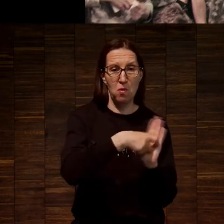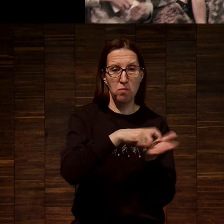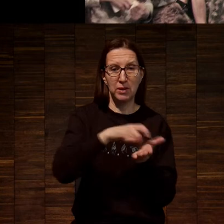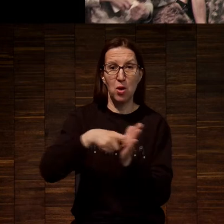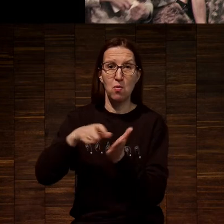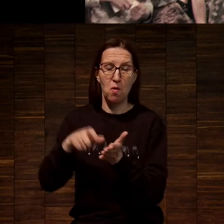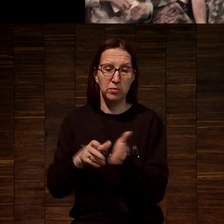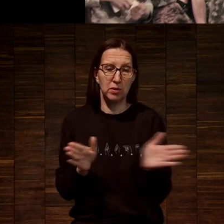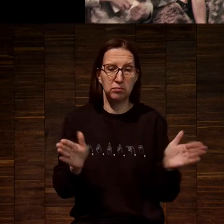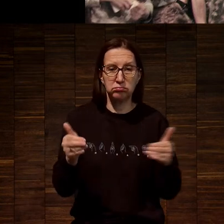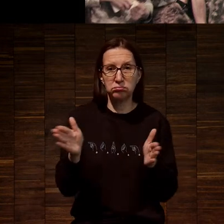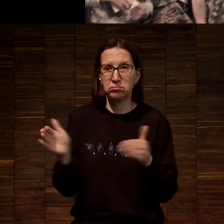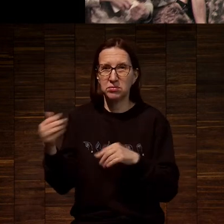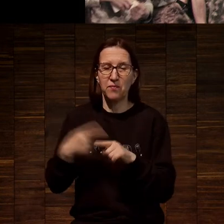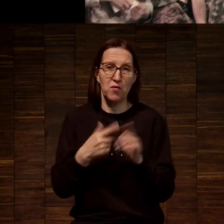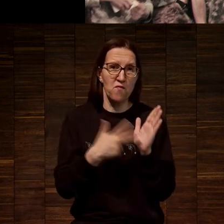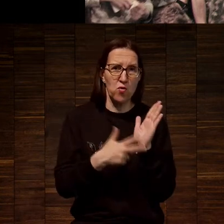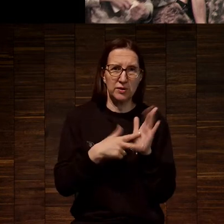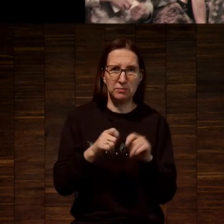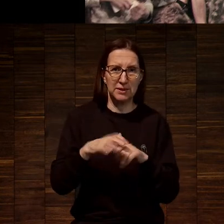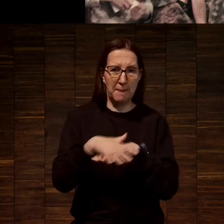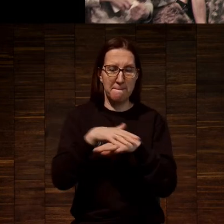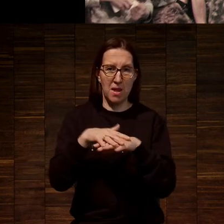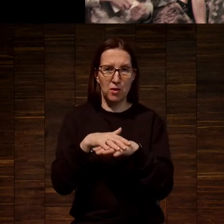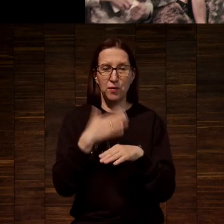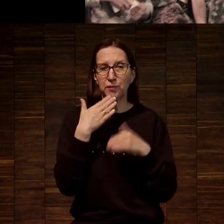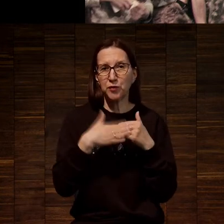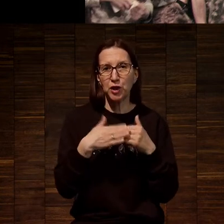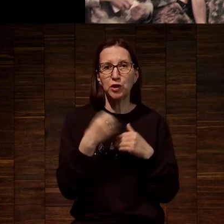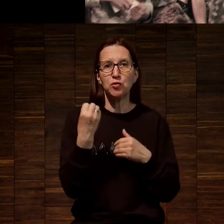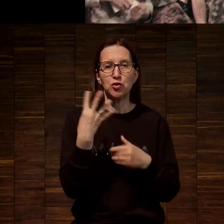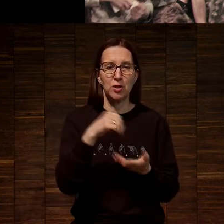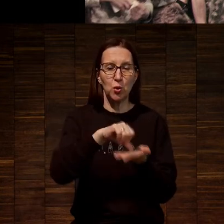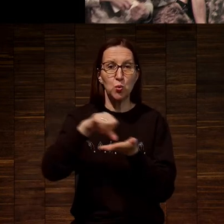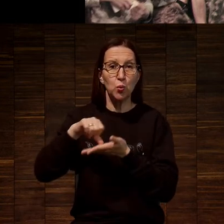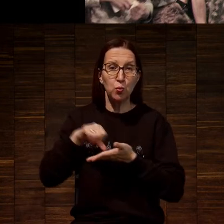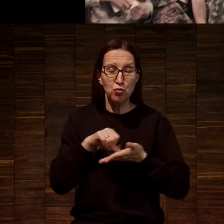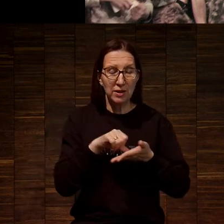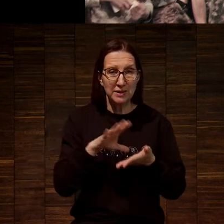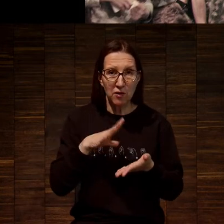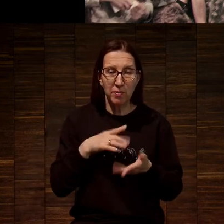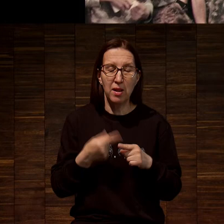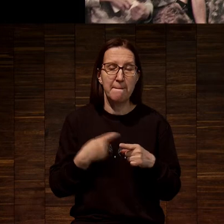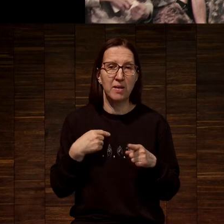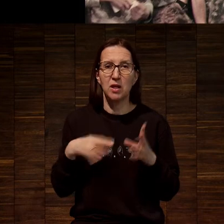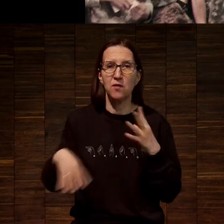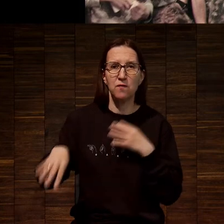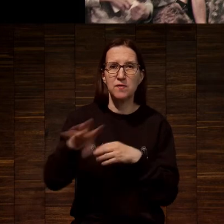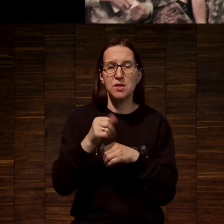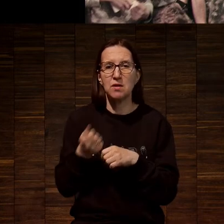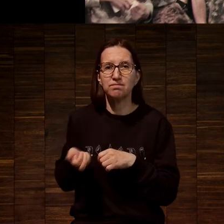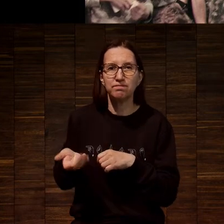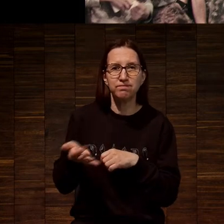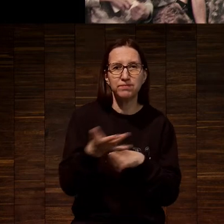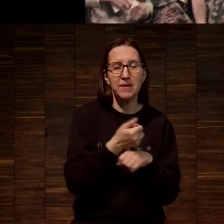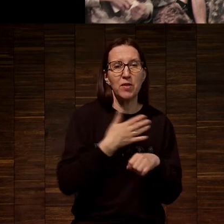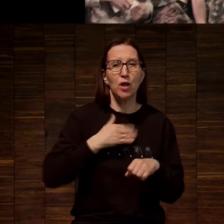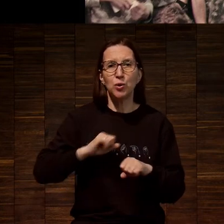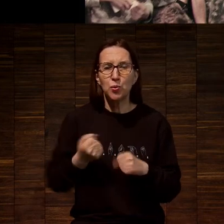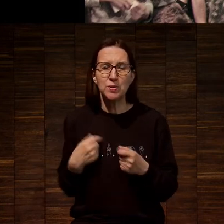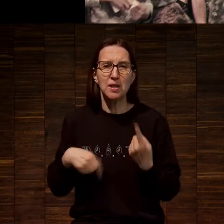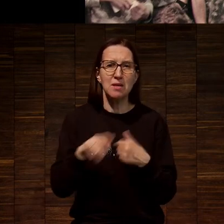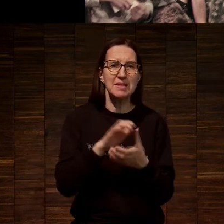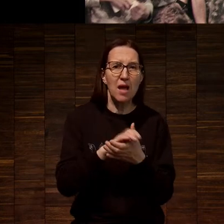не знаю, метров 80, около 14 участников. На тот момент мы собрали всех среди наших друзей